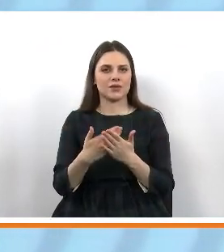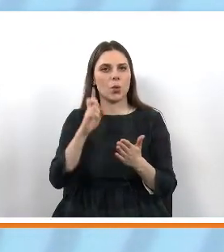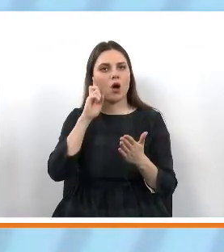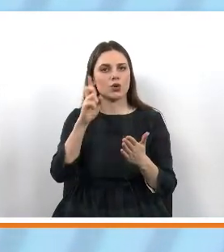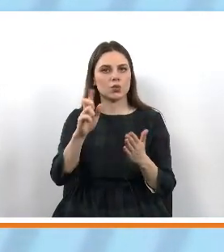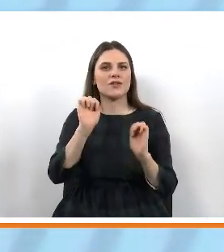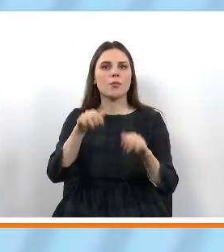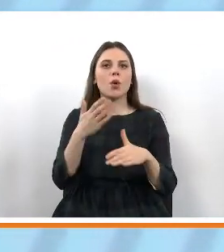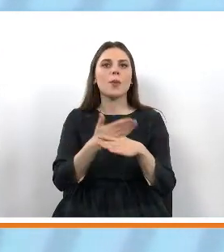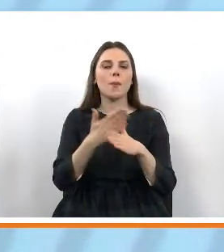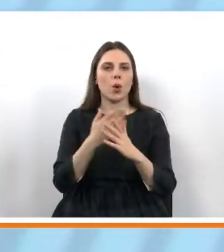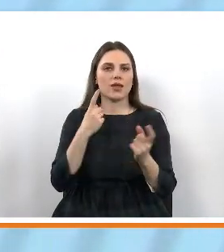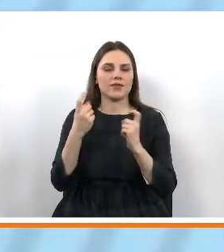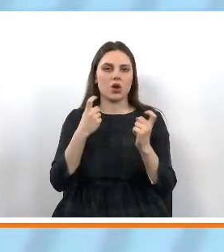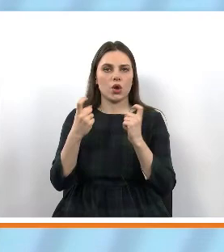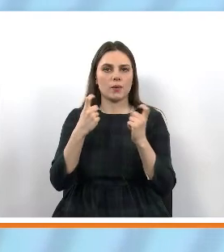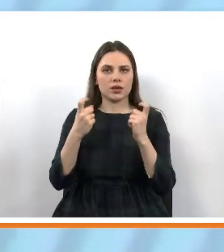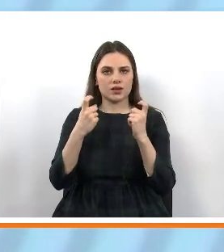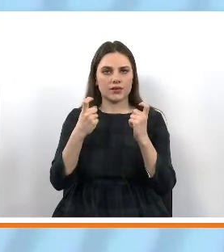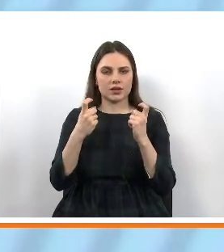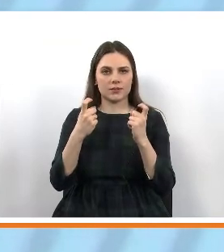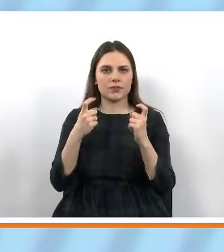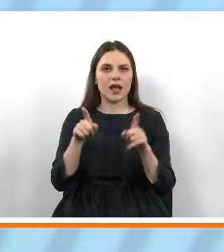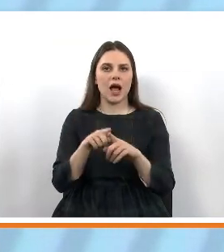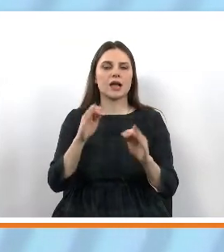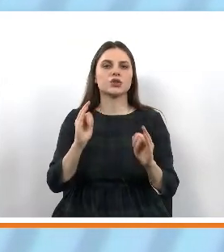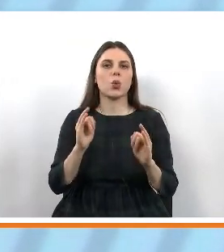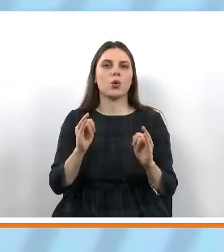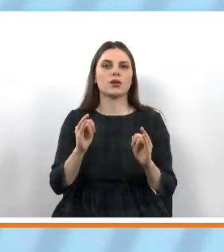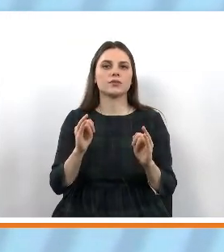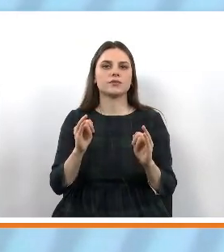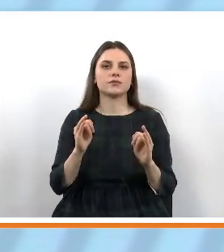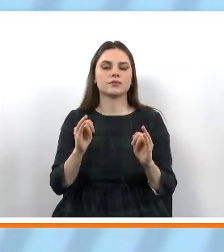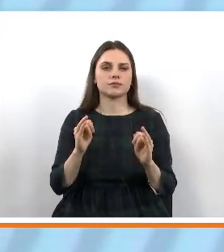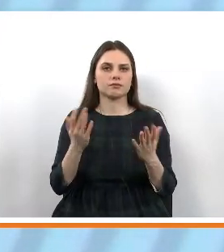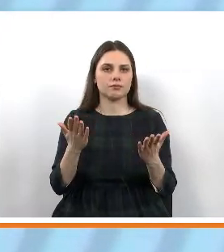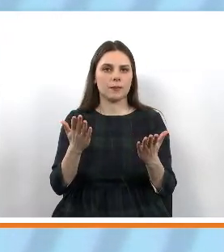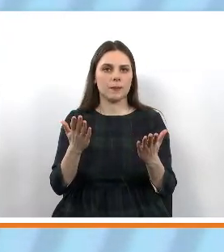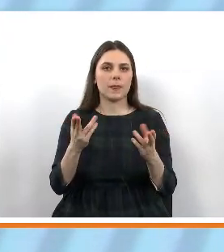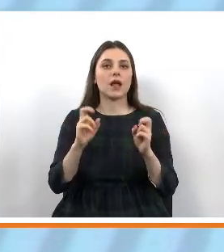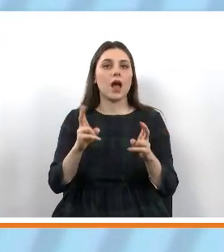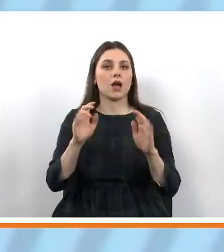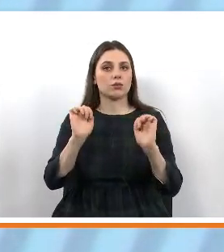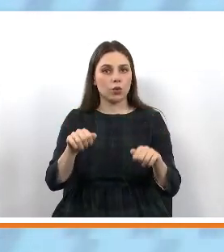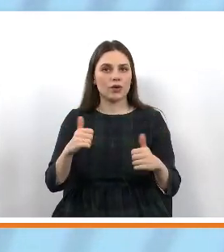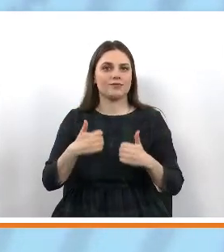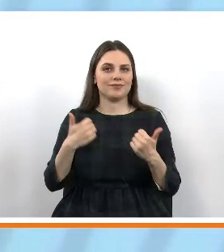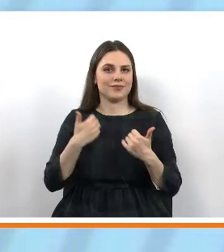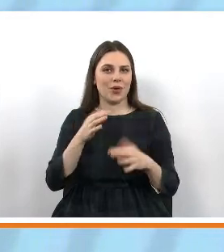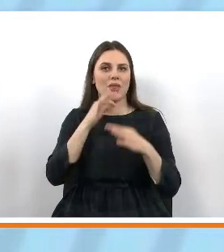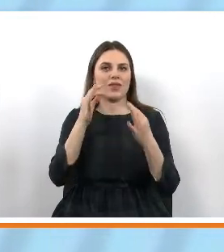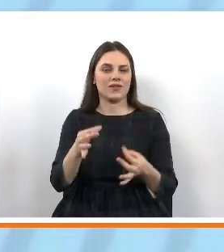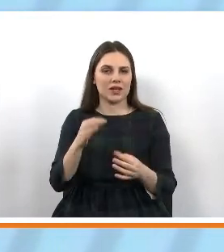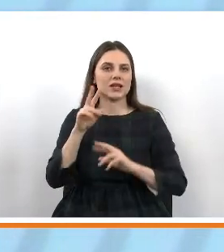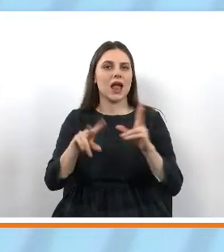может помочь информированием. То есть вот такая история. Ну вот как смогли, мы попытались на это ответить. Я